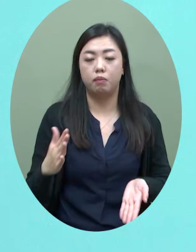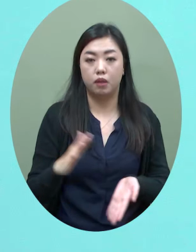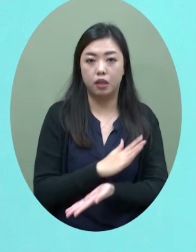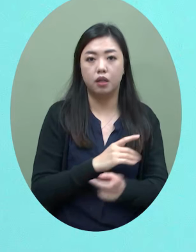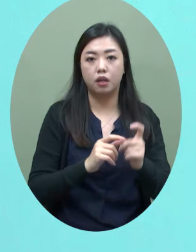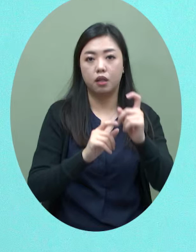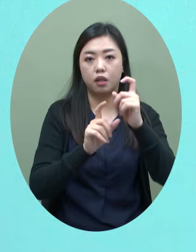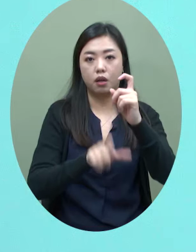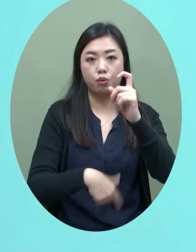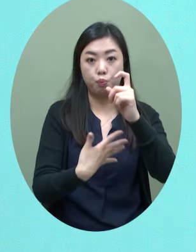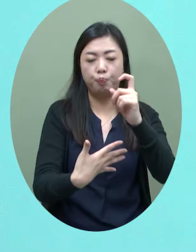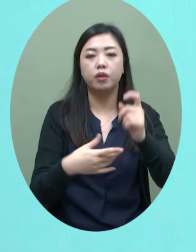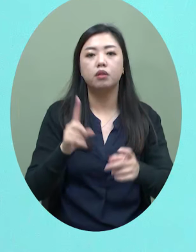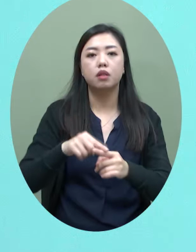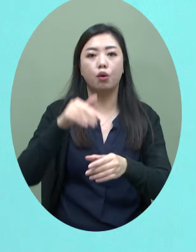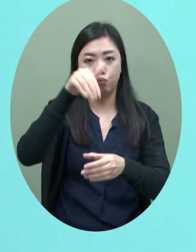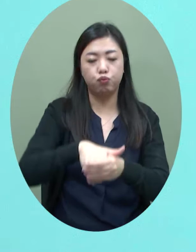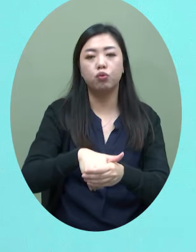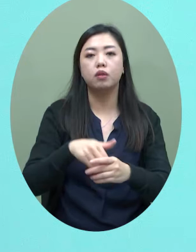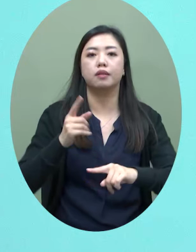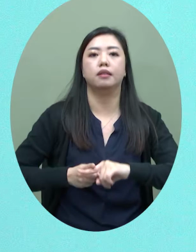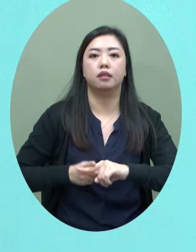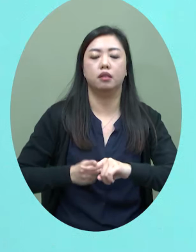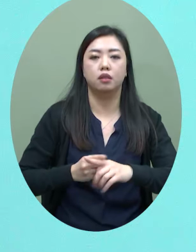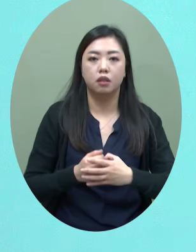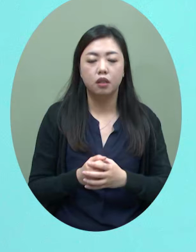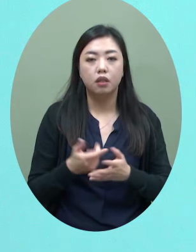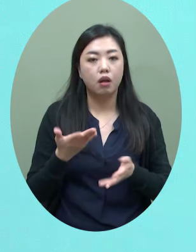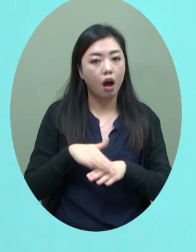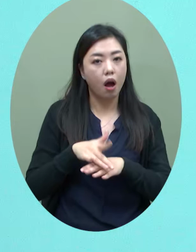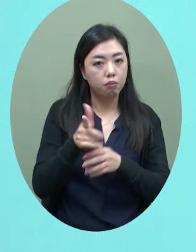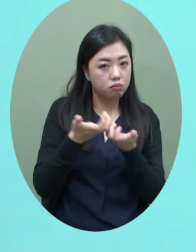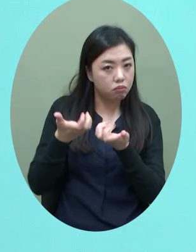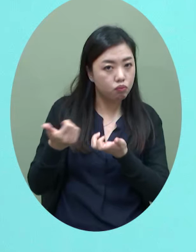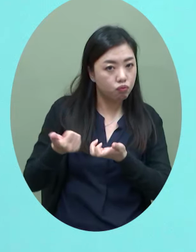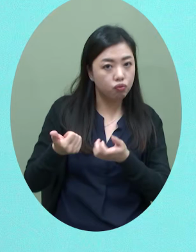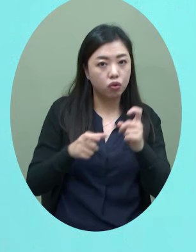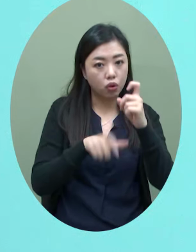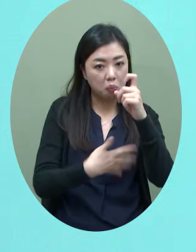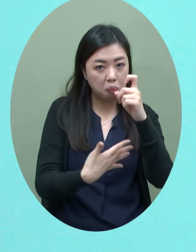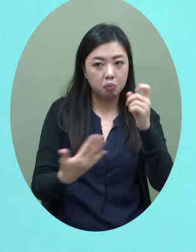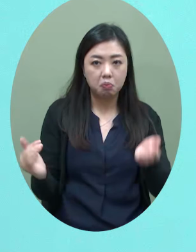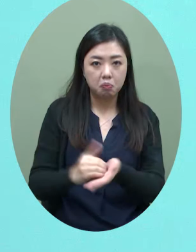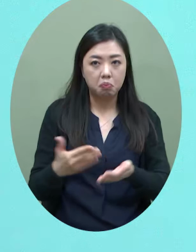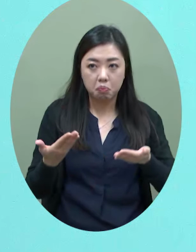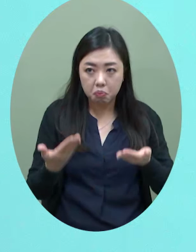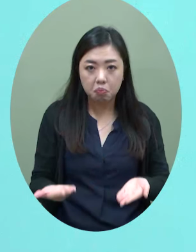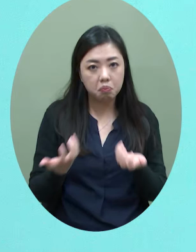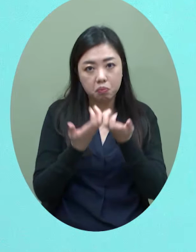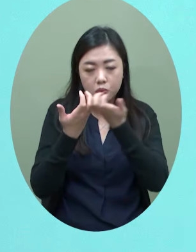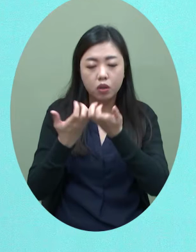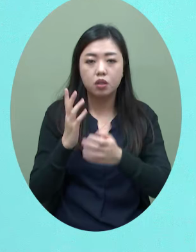9月5日就係投票日嚇。當然你頭先都計得到啦。9月5日距離今日咧就